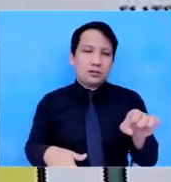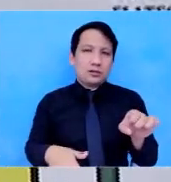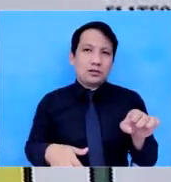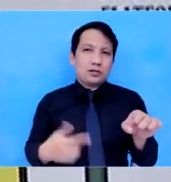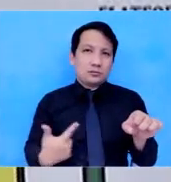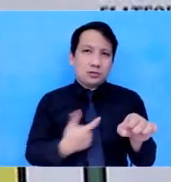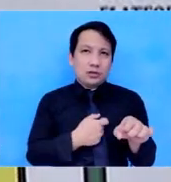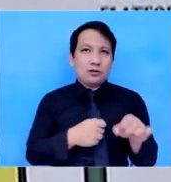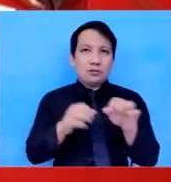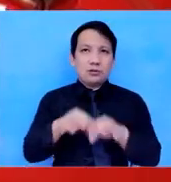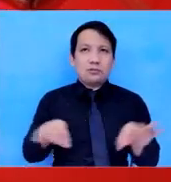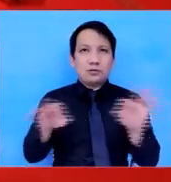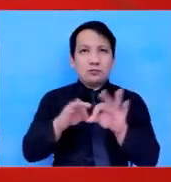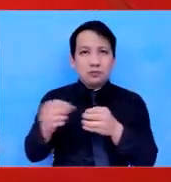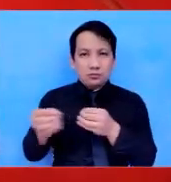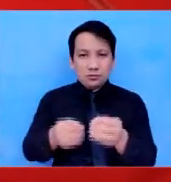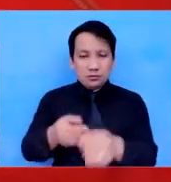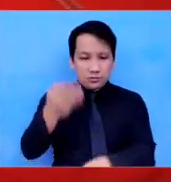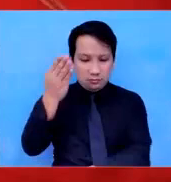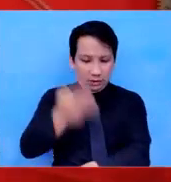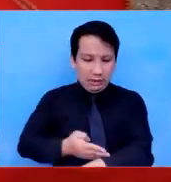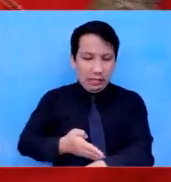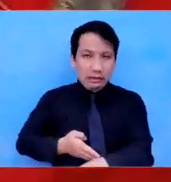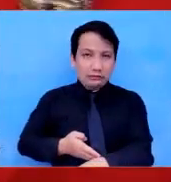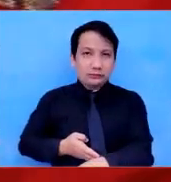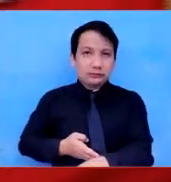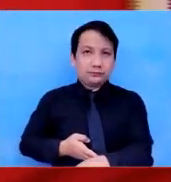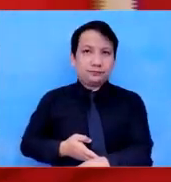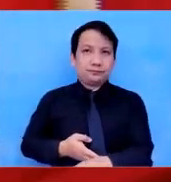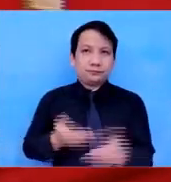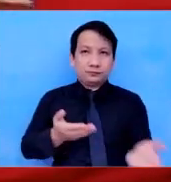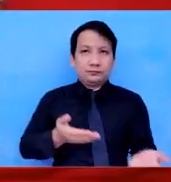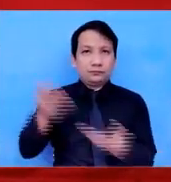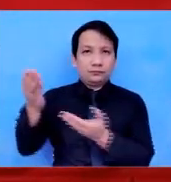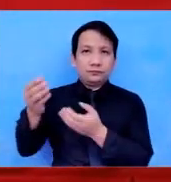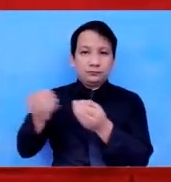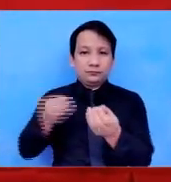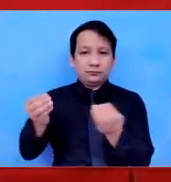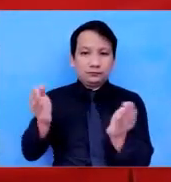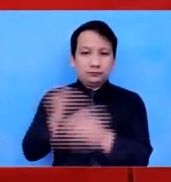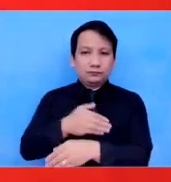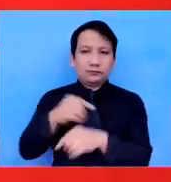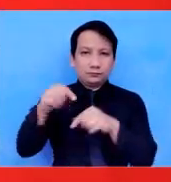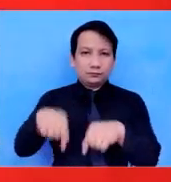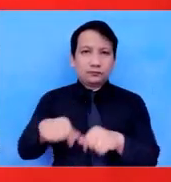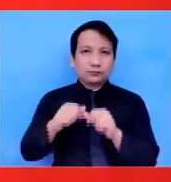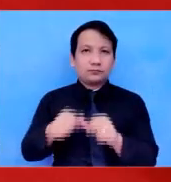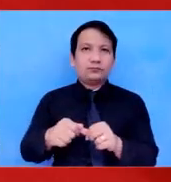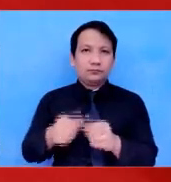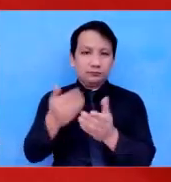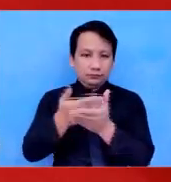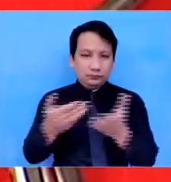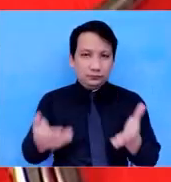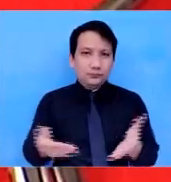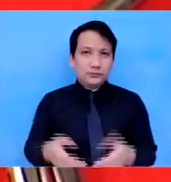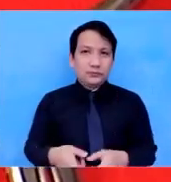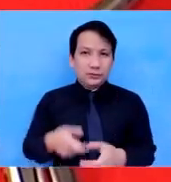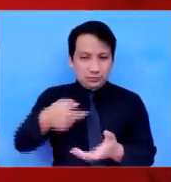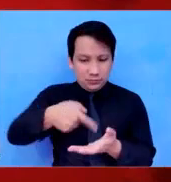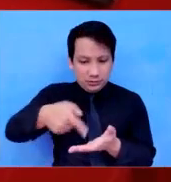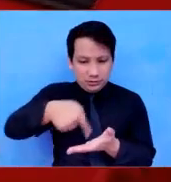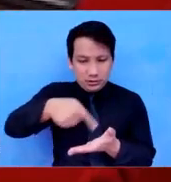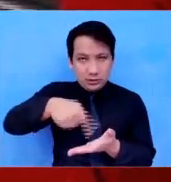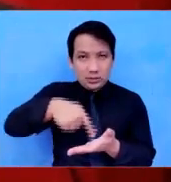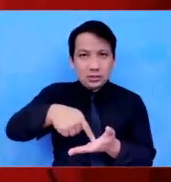kailangan operahan o putulan ng bahagi ng katawan, iaakyat sa operating room. Dito bubungad ang mga equipment gaya ng driller, saw at